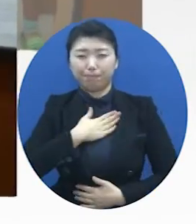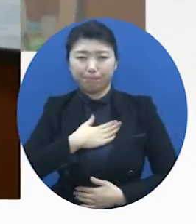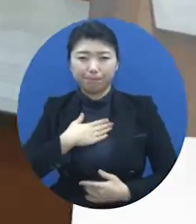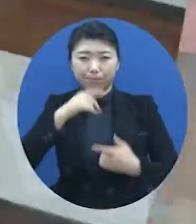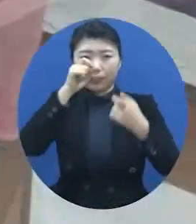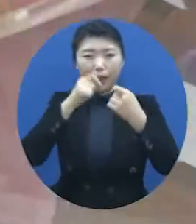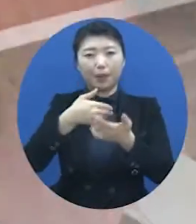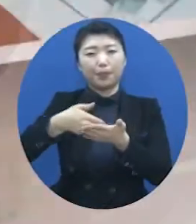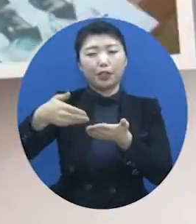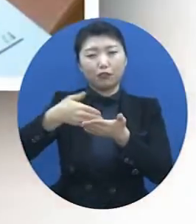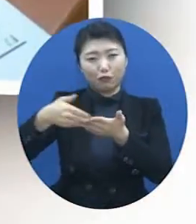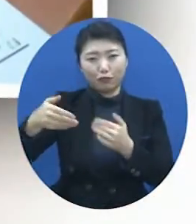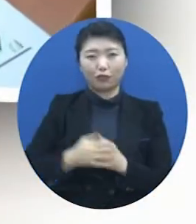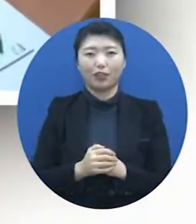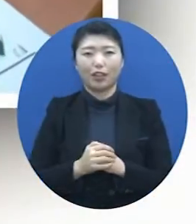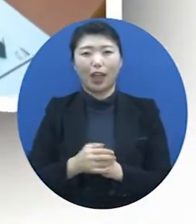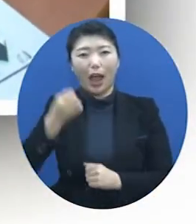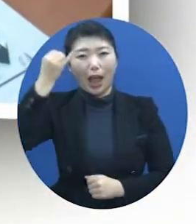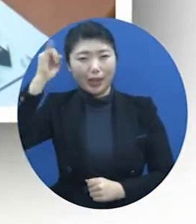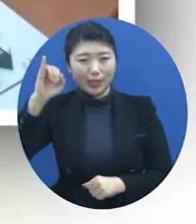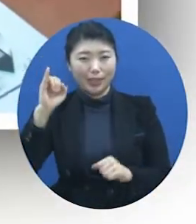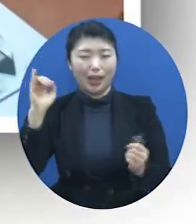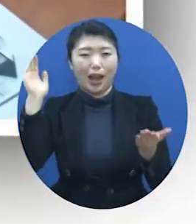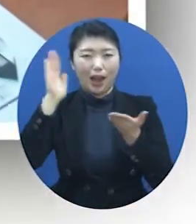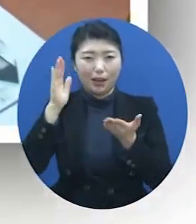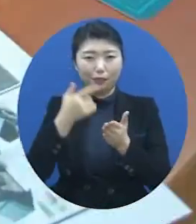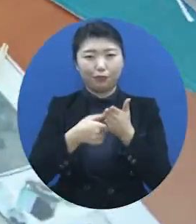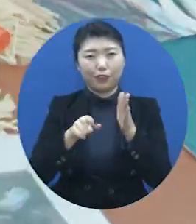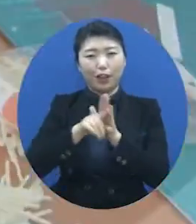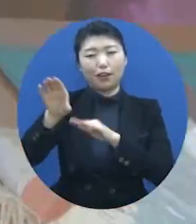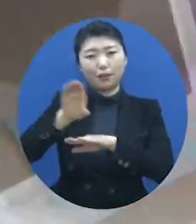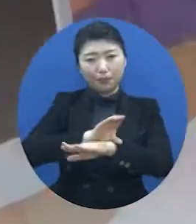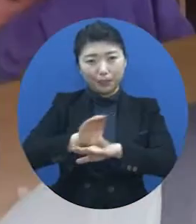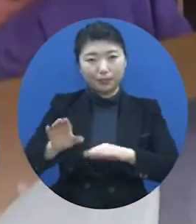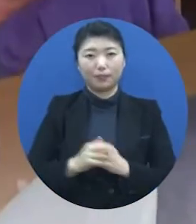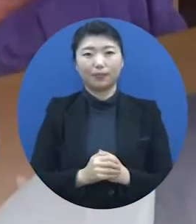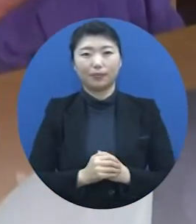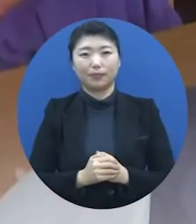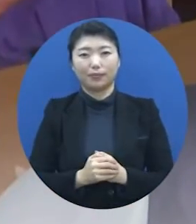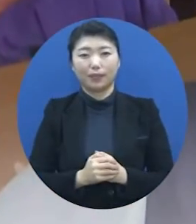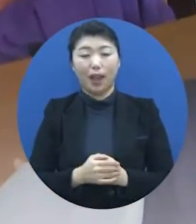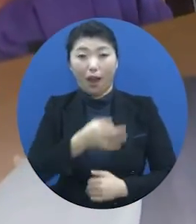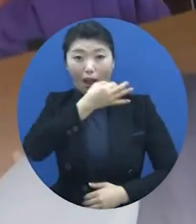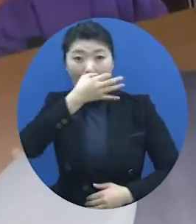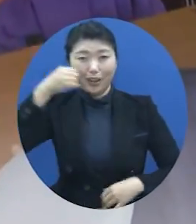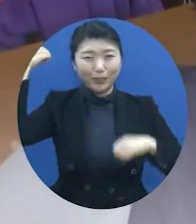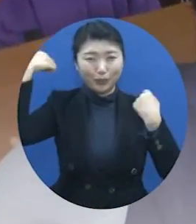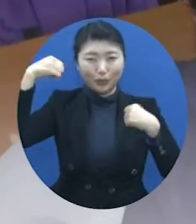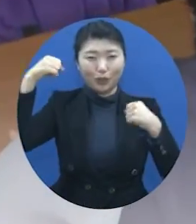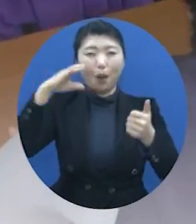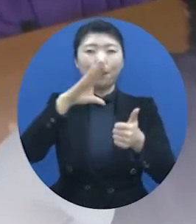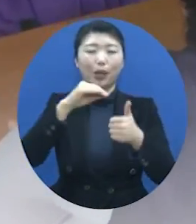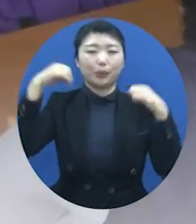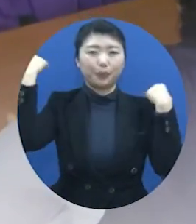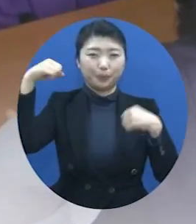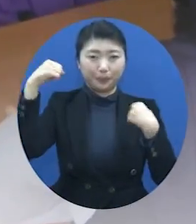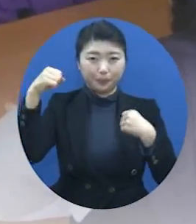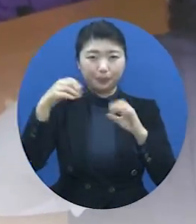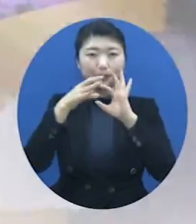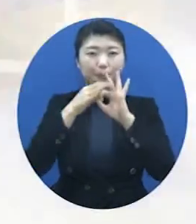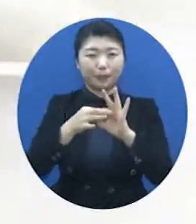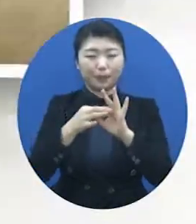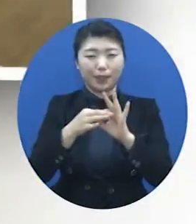감성과 가까워지는 미술공예, IT 인재를 양성하는 컴퓨터. 그리고 신나게 춤추는 방송 댄스 등을